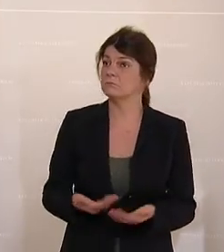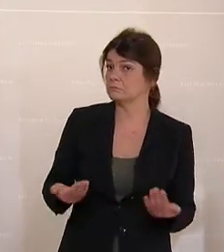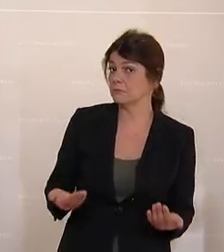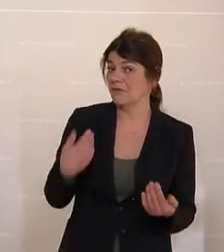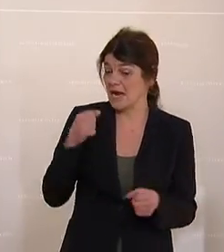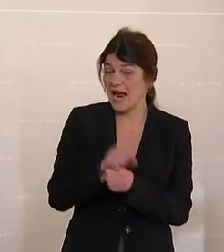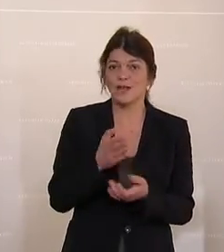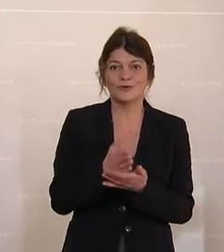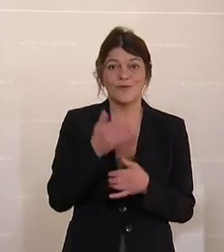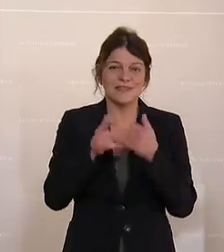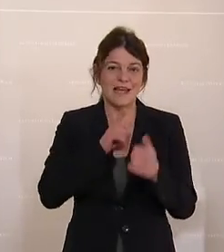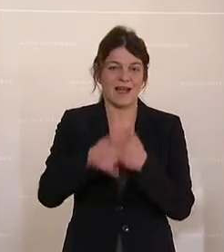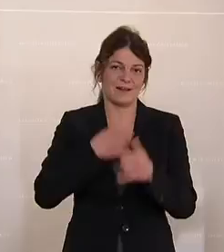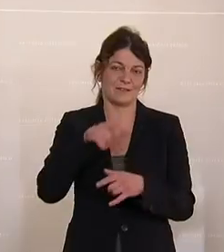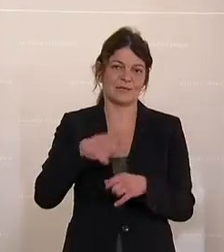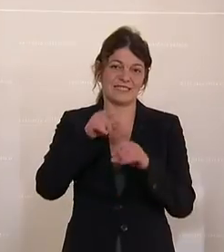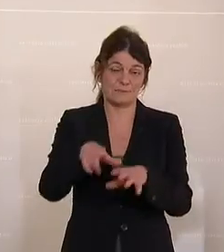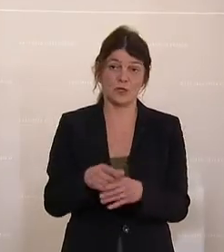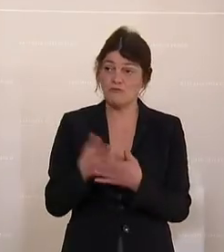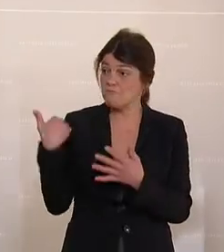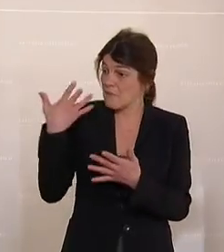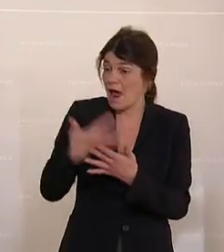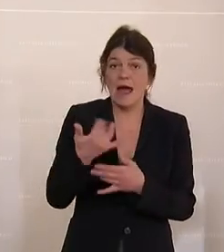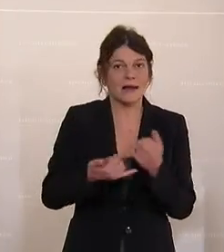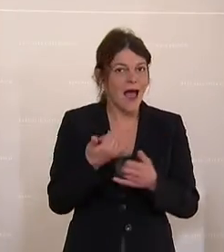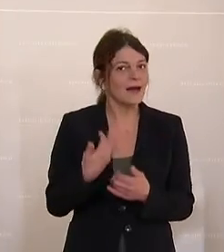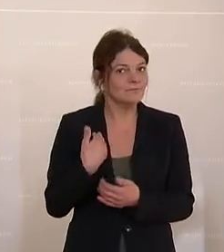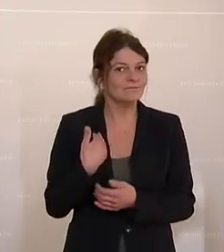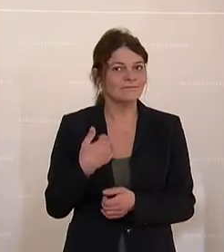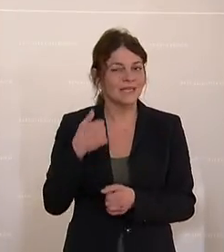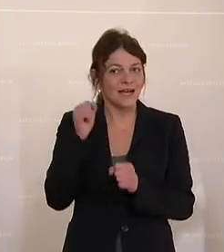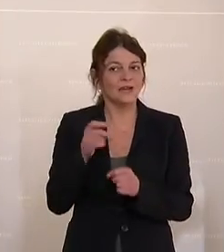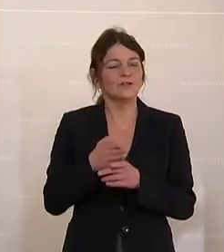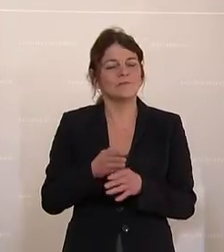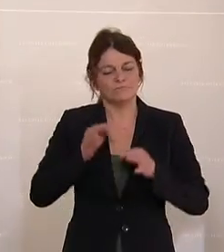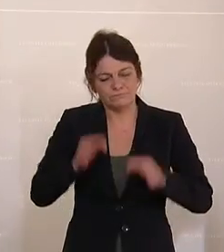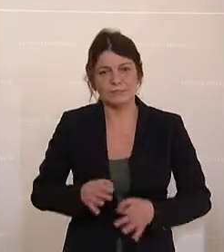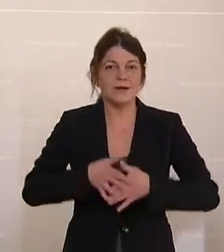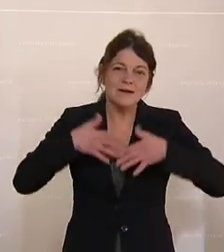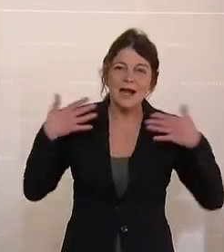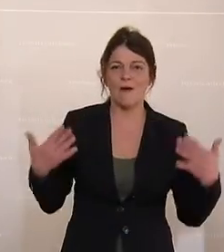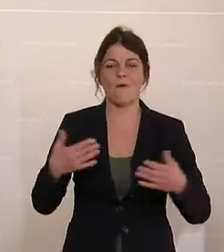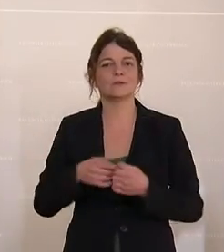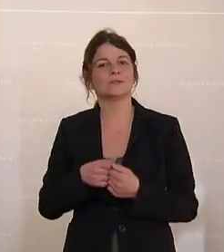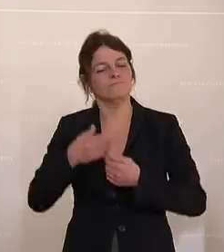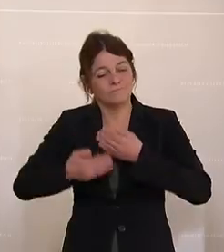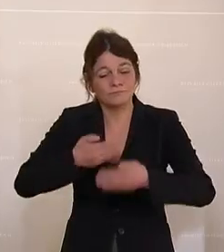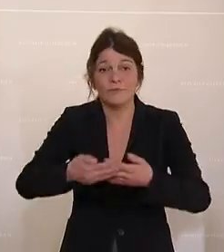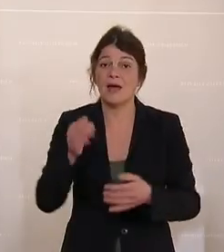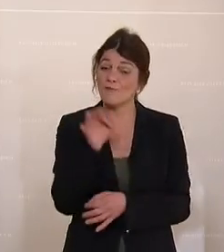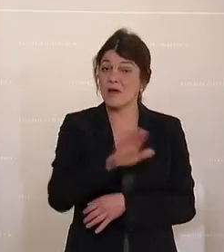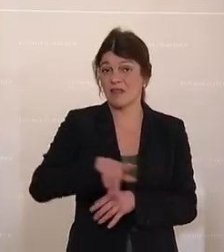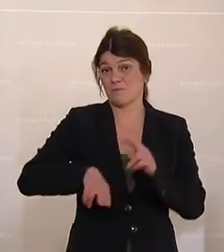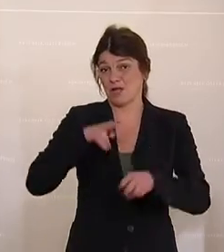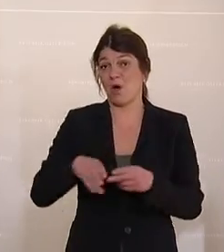könnten seit einigen Jahren tatsächlich einen wirklich großen Schub bei der Kinderbetreuung